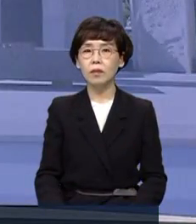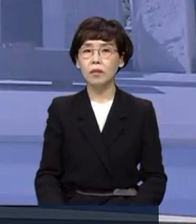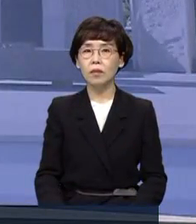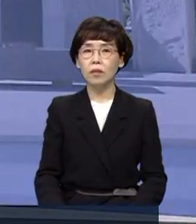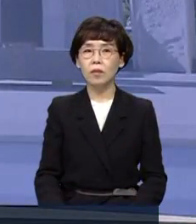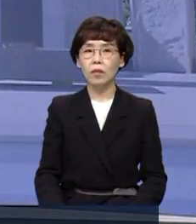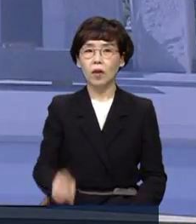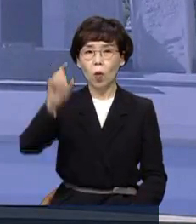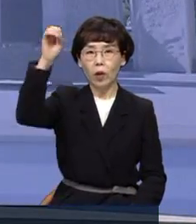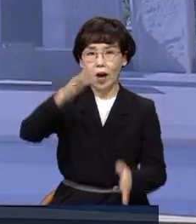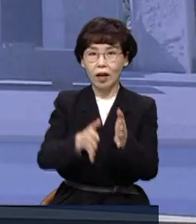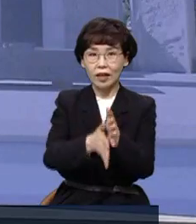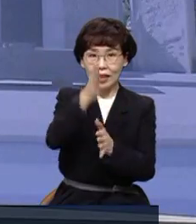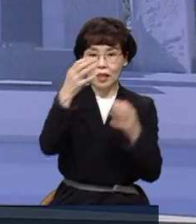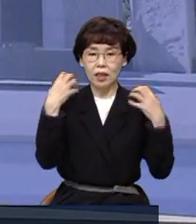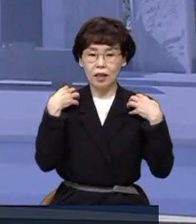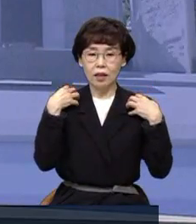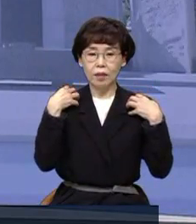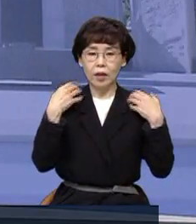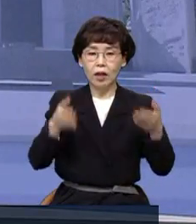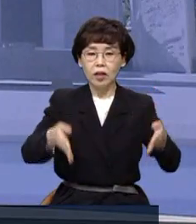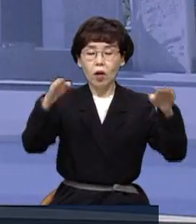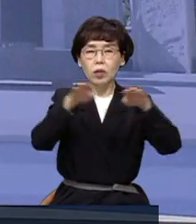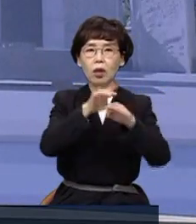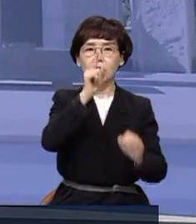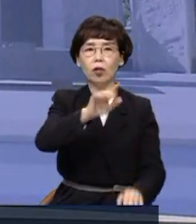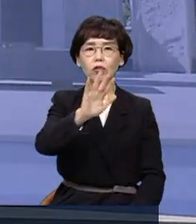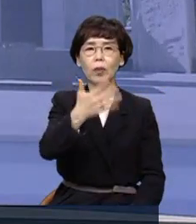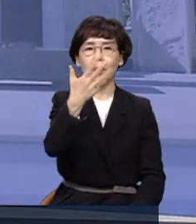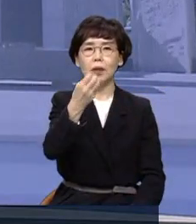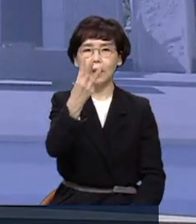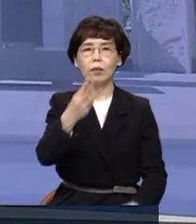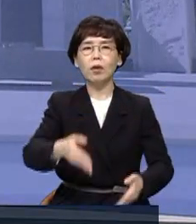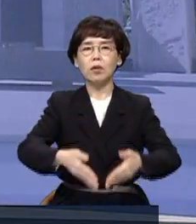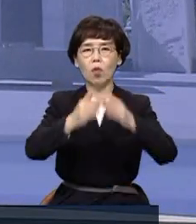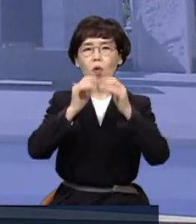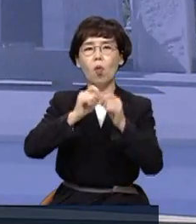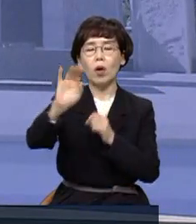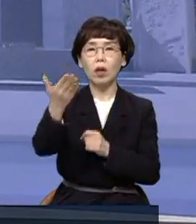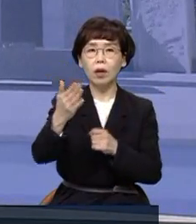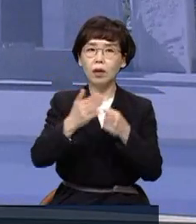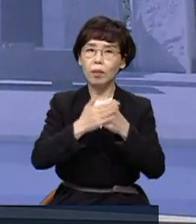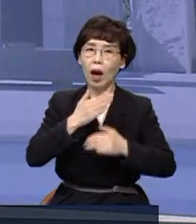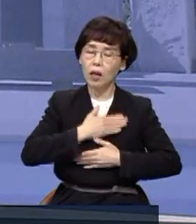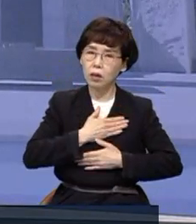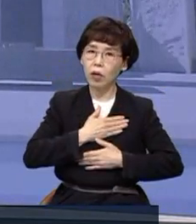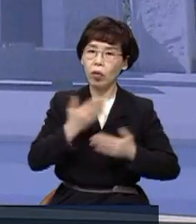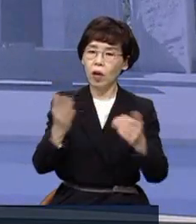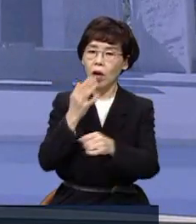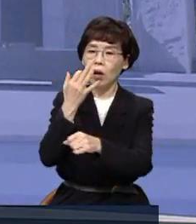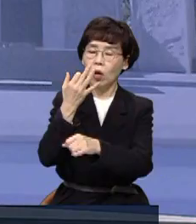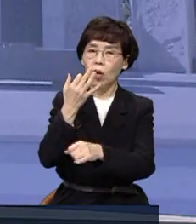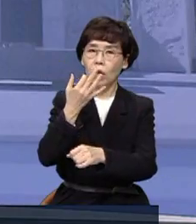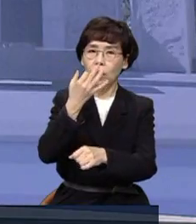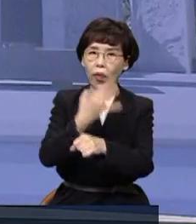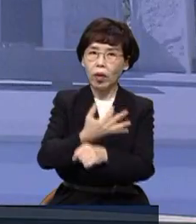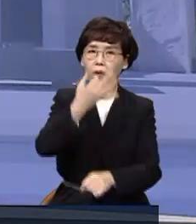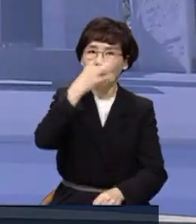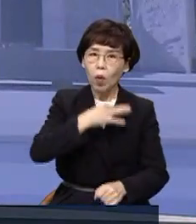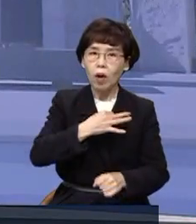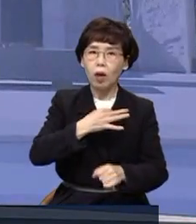고양시청 사는 1983년에 지원 노후 건물로 안정성과 업무 효율 면에서 여러 문제점을 안고